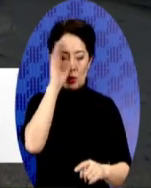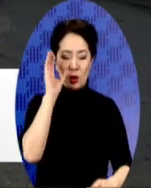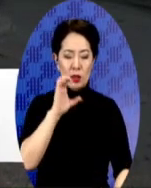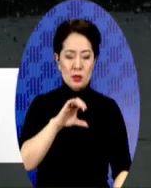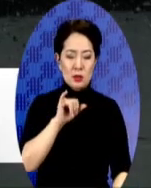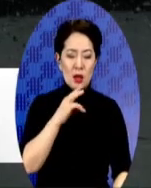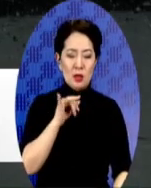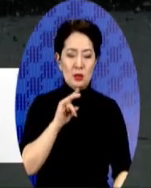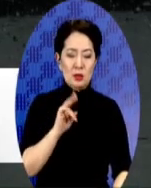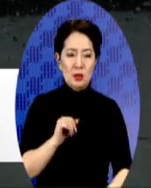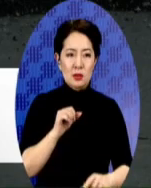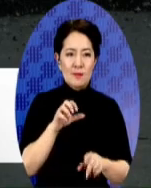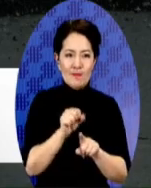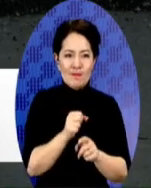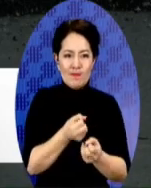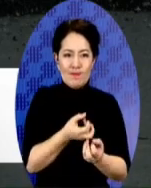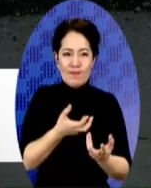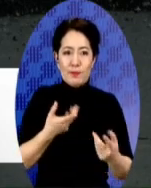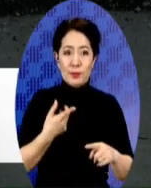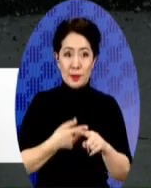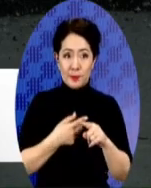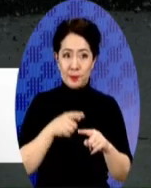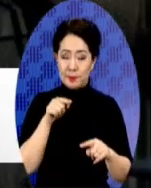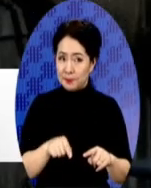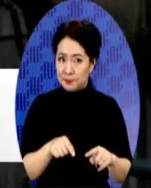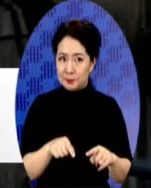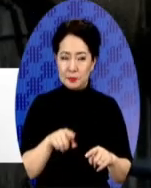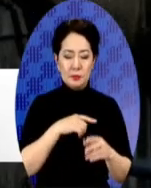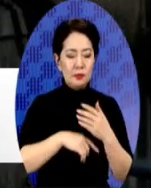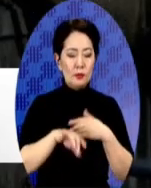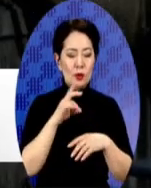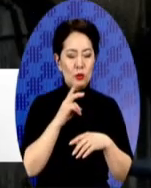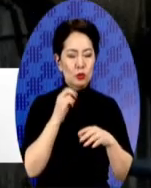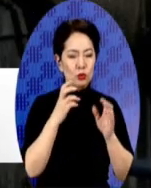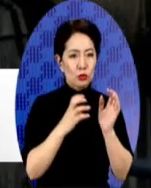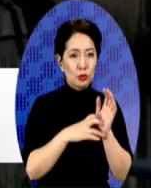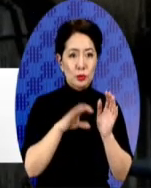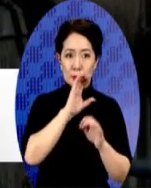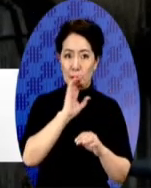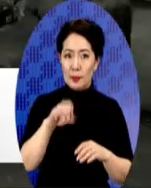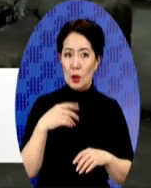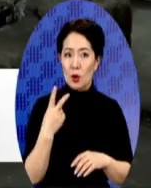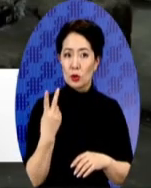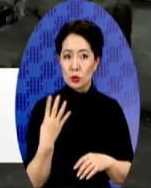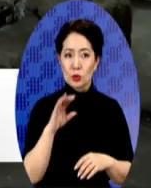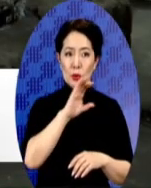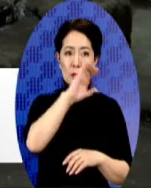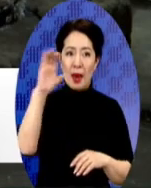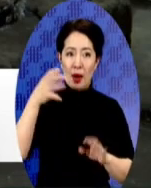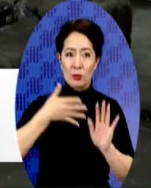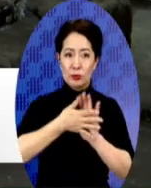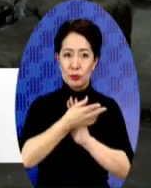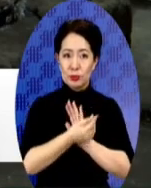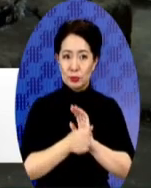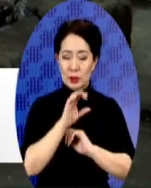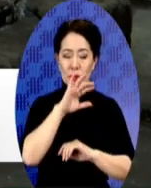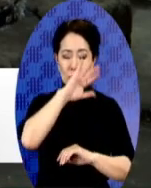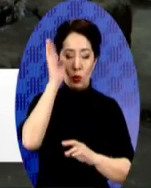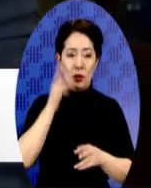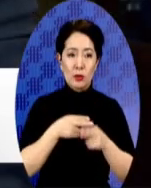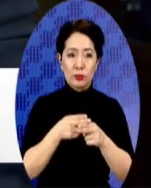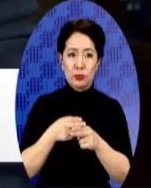аа. Одоогоор станц 2670 руу айлрах 249 ажихуй нэгж 24 төсөвт байгуулгыг халуун дулаанаар хангаж